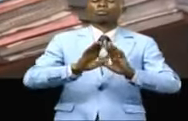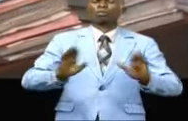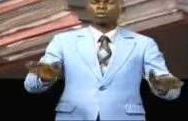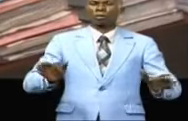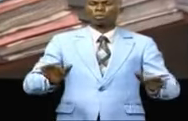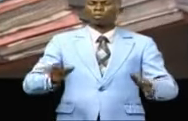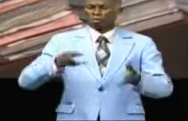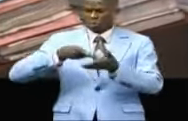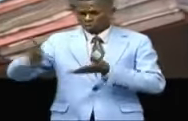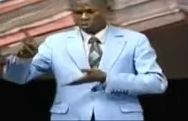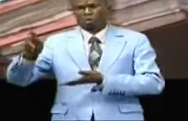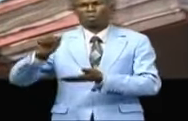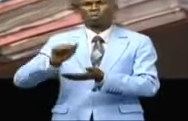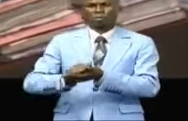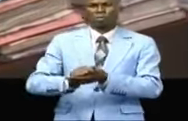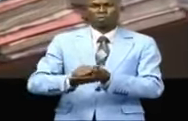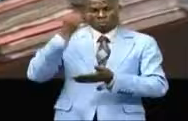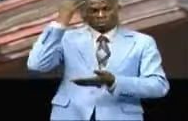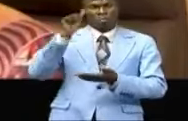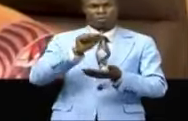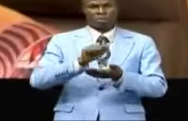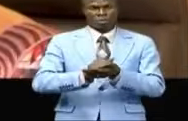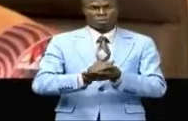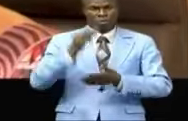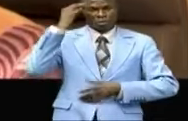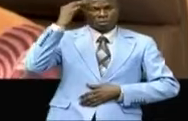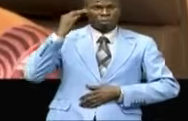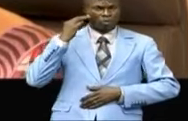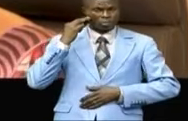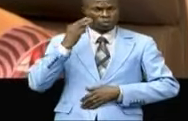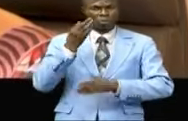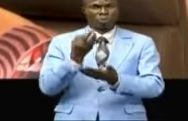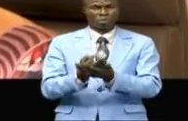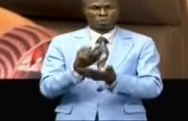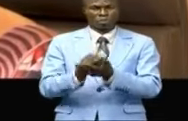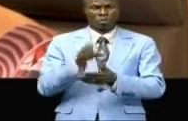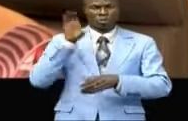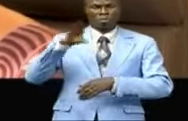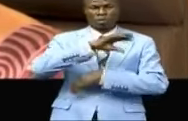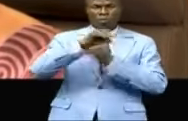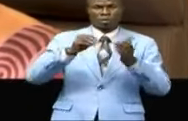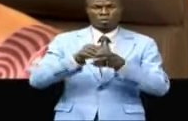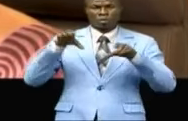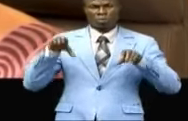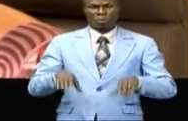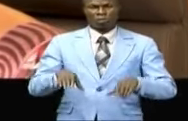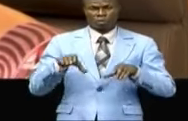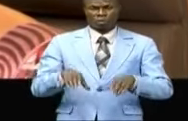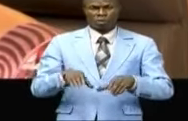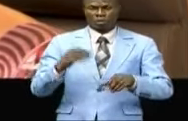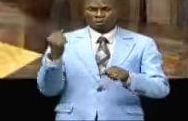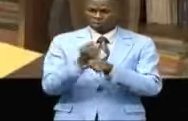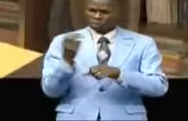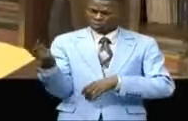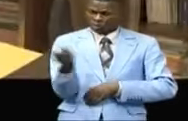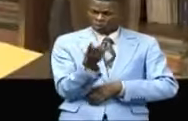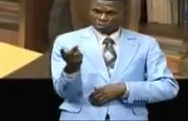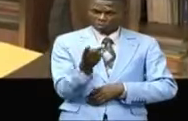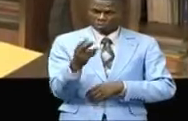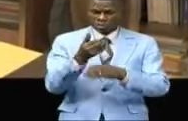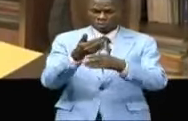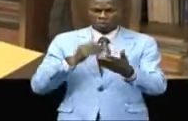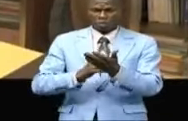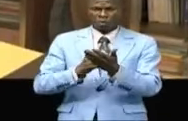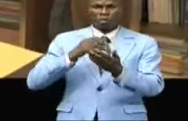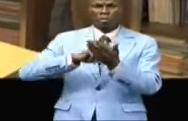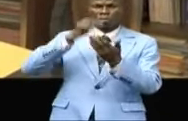de remboursement. C'est dans ce cadre que le ministère des Finances et la Banque centrale du Congo ont travaillé sur l'avant-projet de